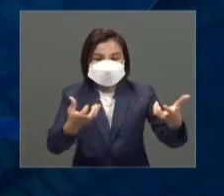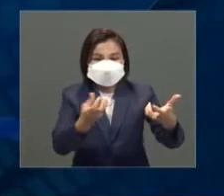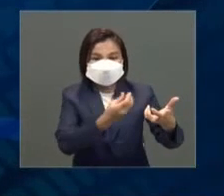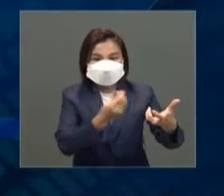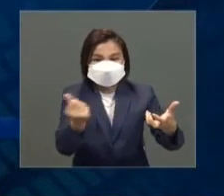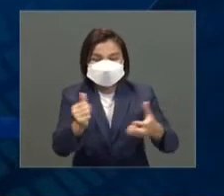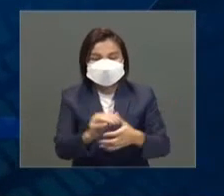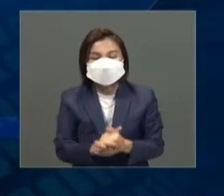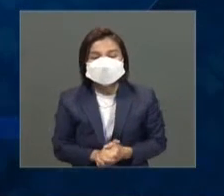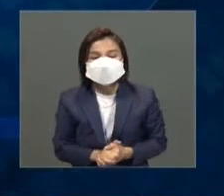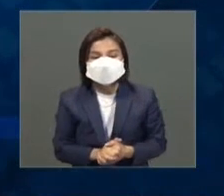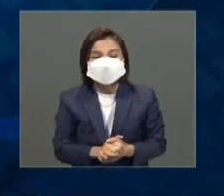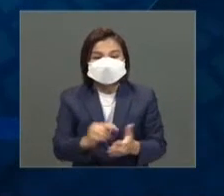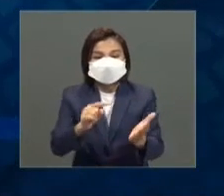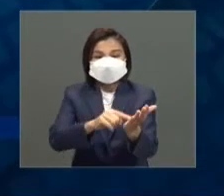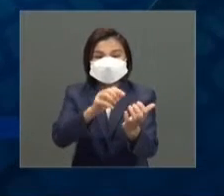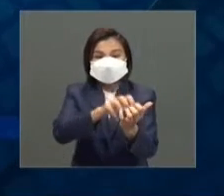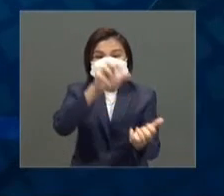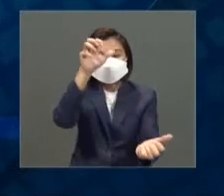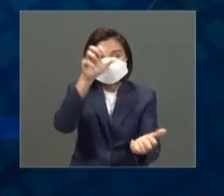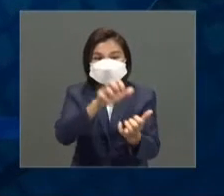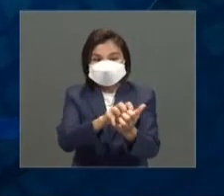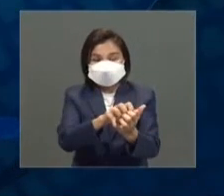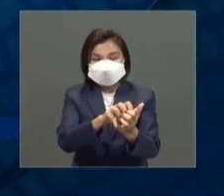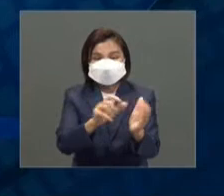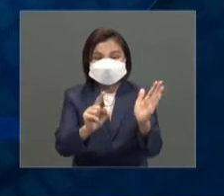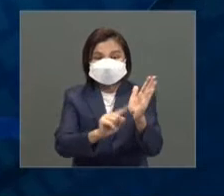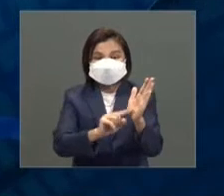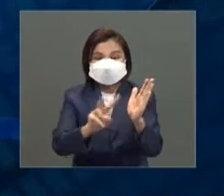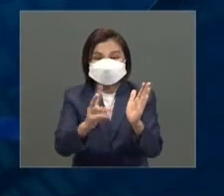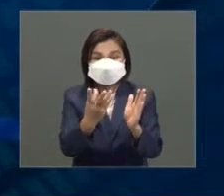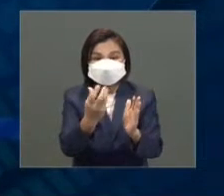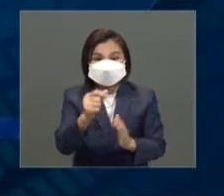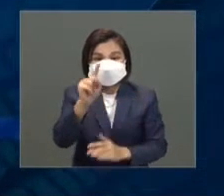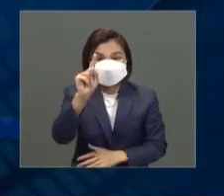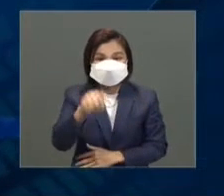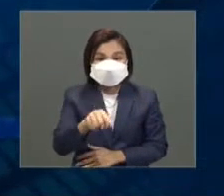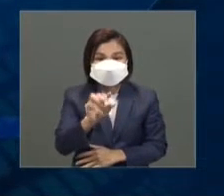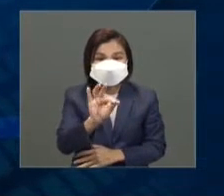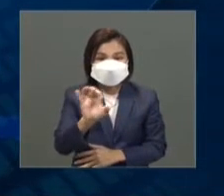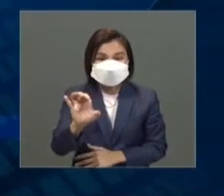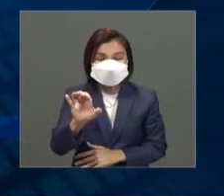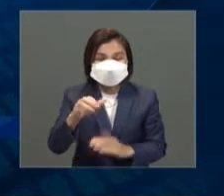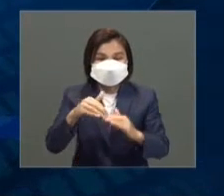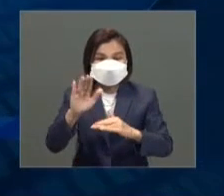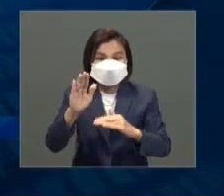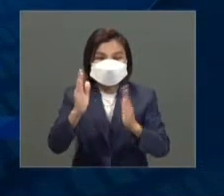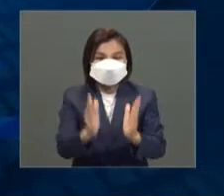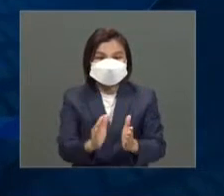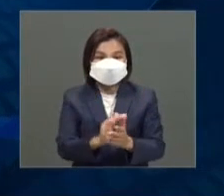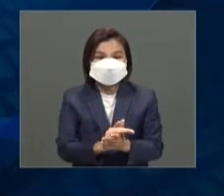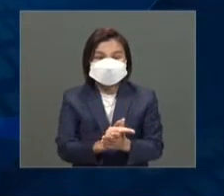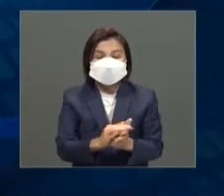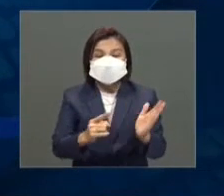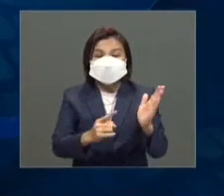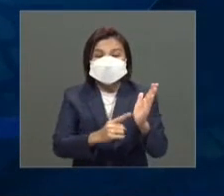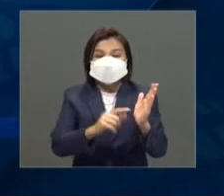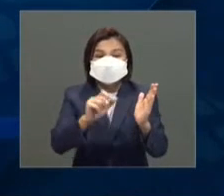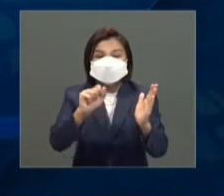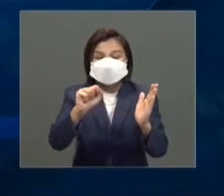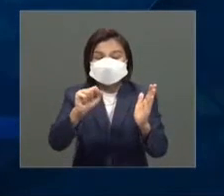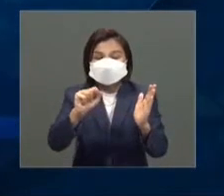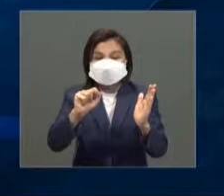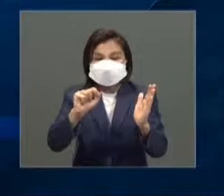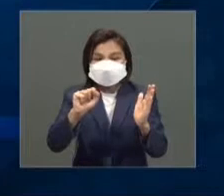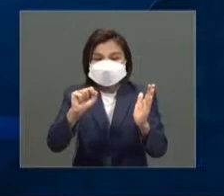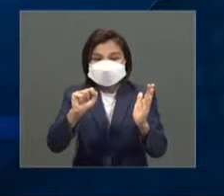ครับสมุทรปราการรองลงมาวันนี้อยู่ที่ 1,900 กว่านะครับสุดสาครชลบุรีนนทบุรี